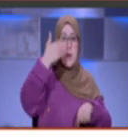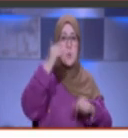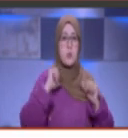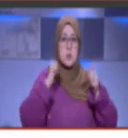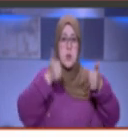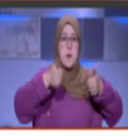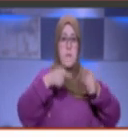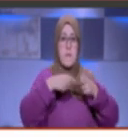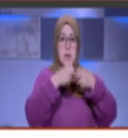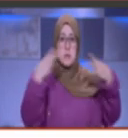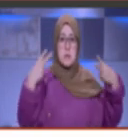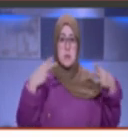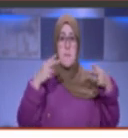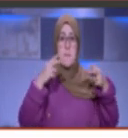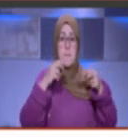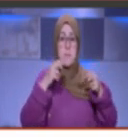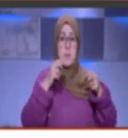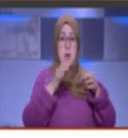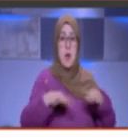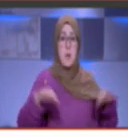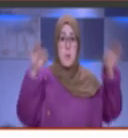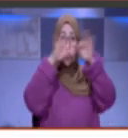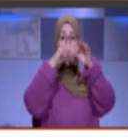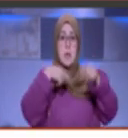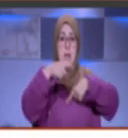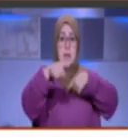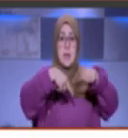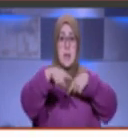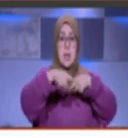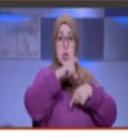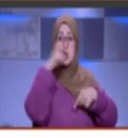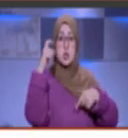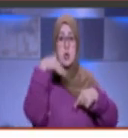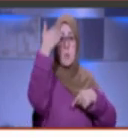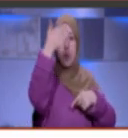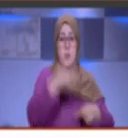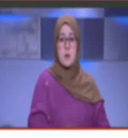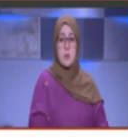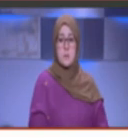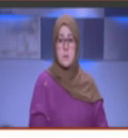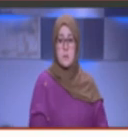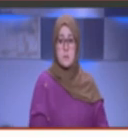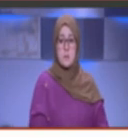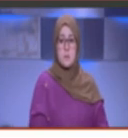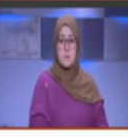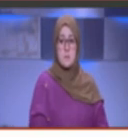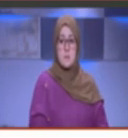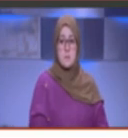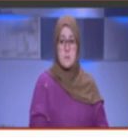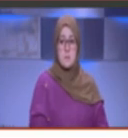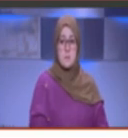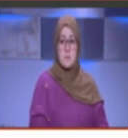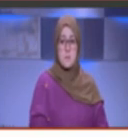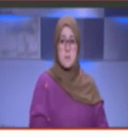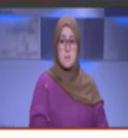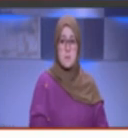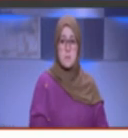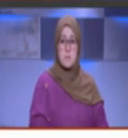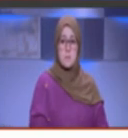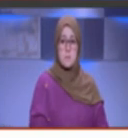البطولة خلال يوليو المقبل.